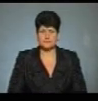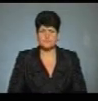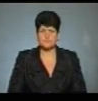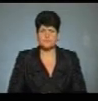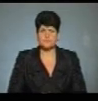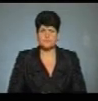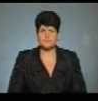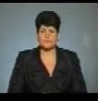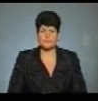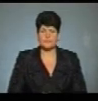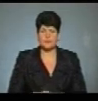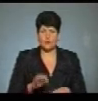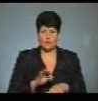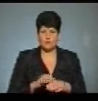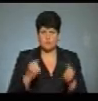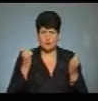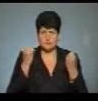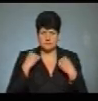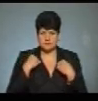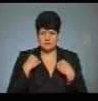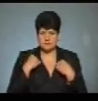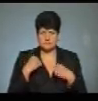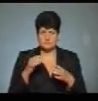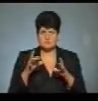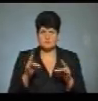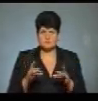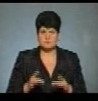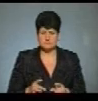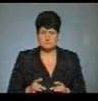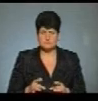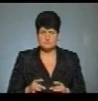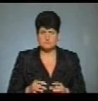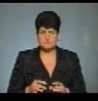Набиваємо хворому на голову цей поліетиленовий пакет.